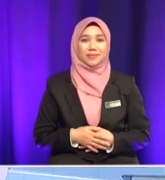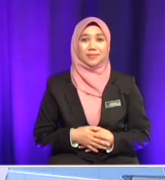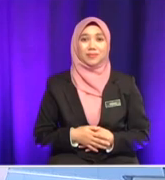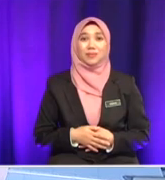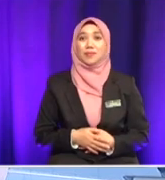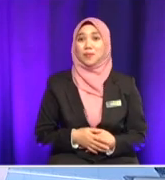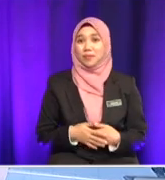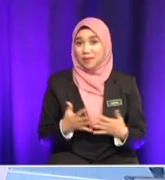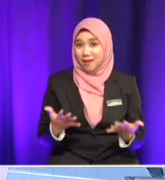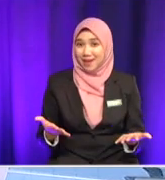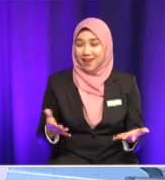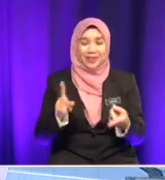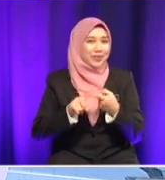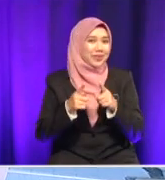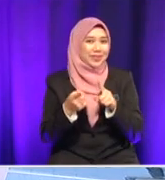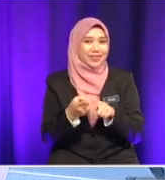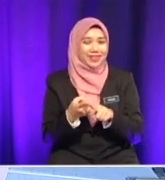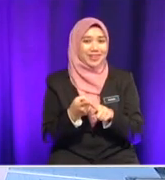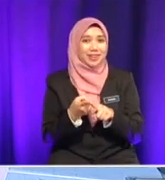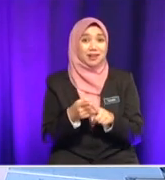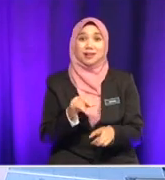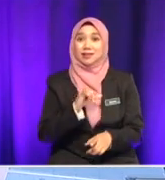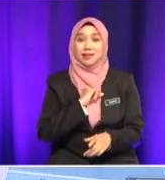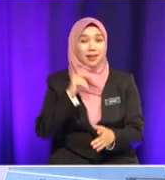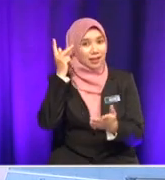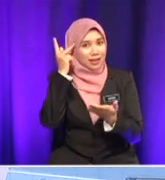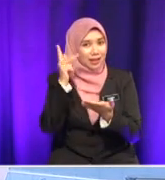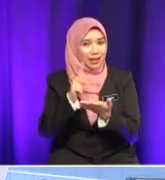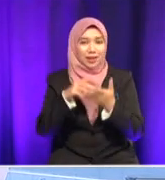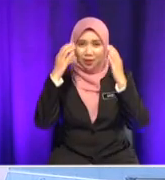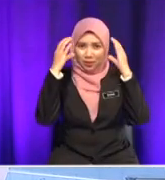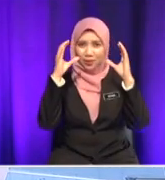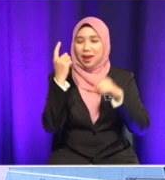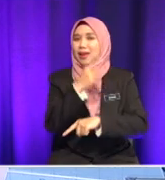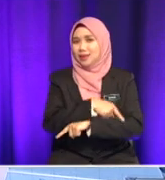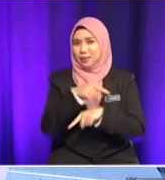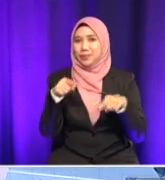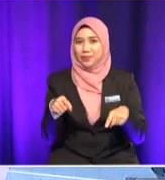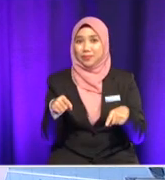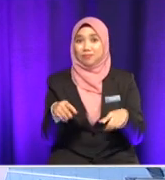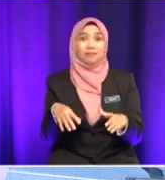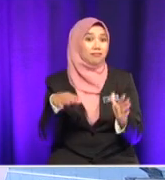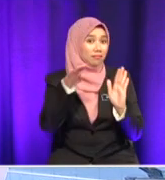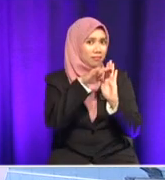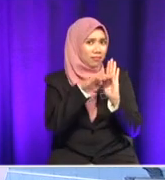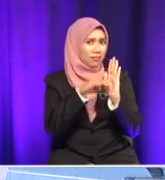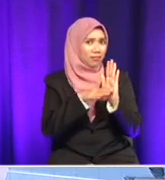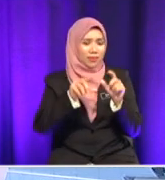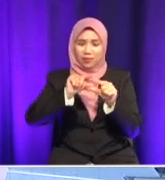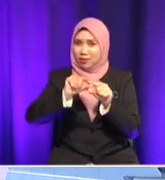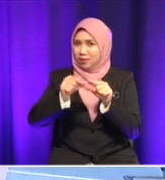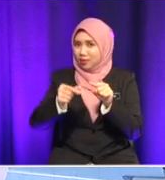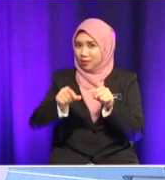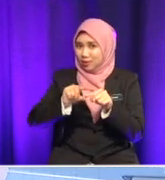rekan-rekan semua kamu guru kita pada hari ini saya nak tanya dalam amalkan